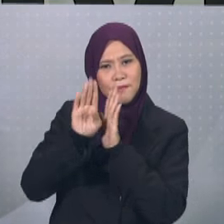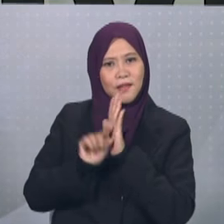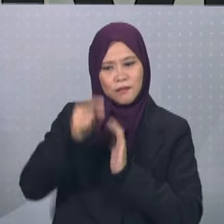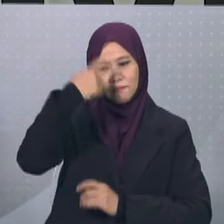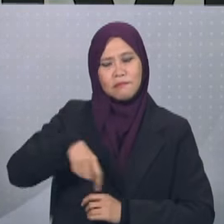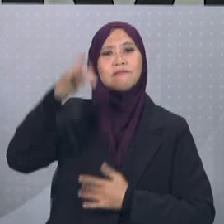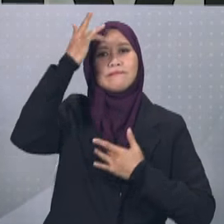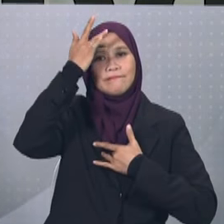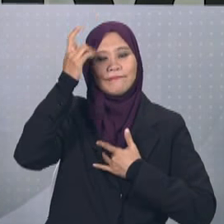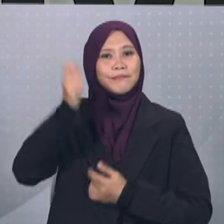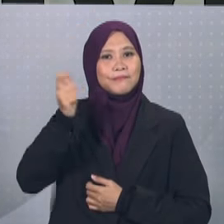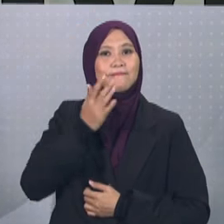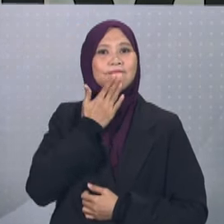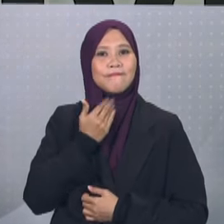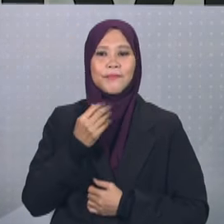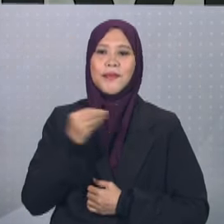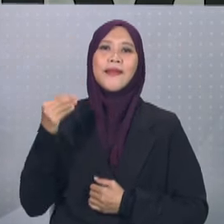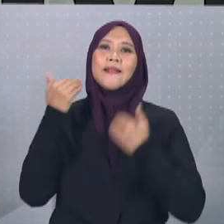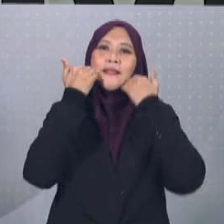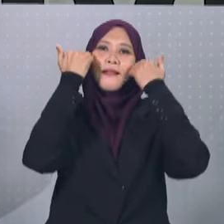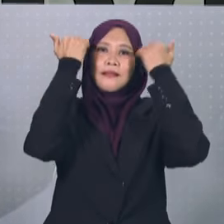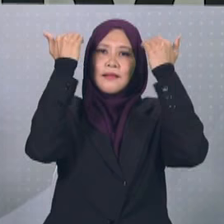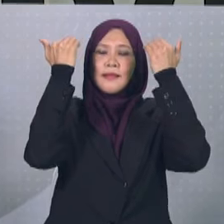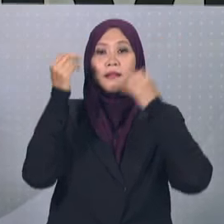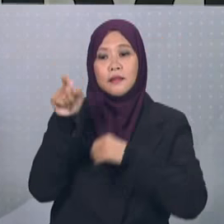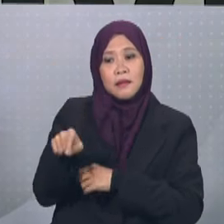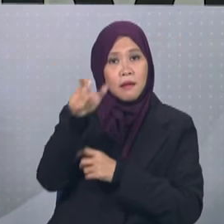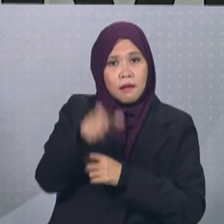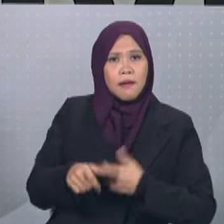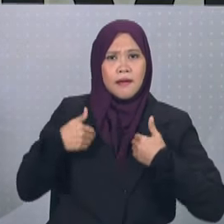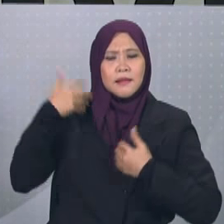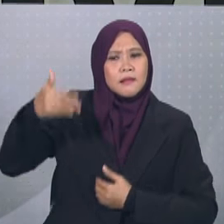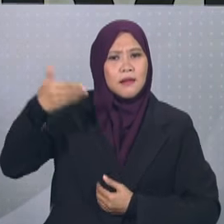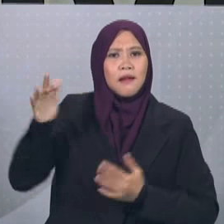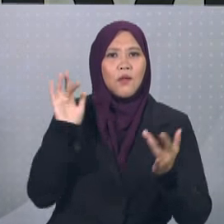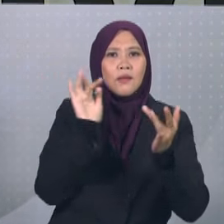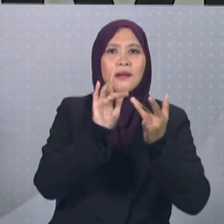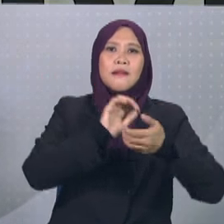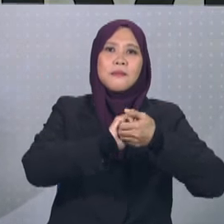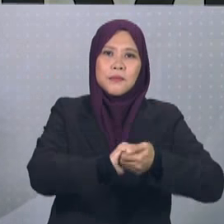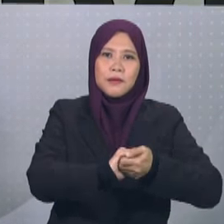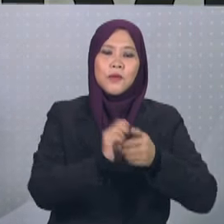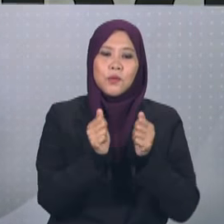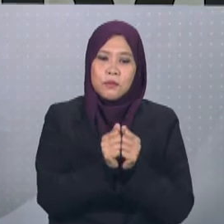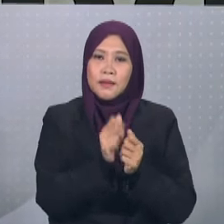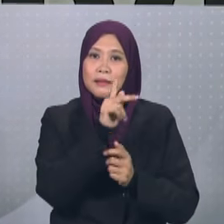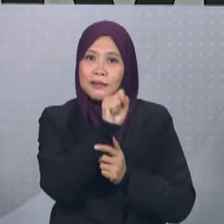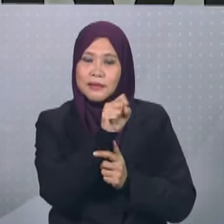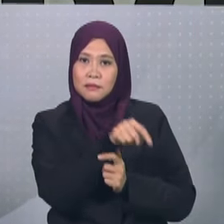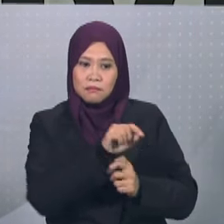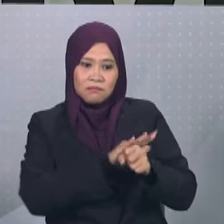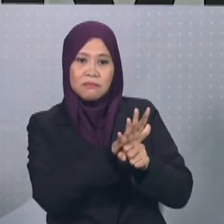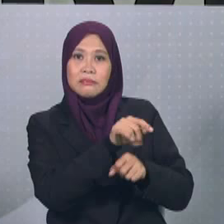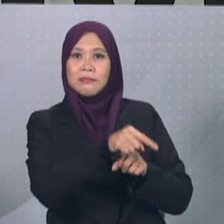belakang penyakit kencing manis dan darah tinggi. Beliau mempunyai sejarah kontak rapat dengan beberapa kes indeks